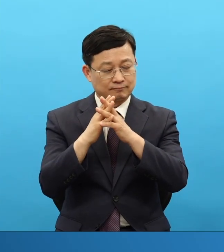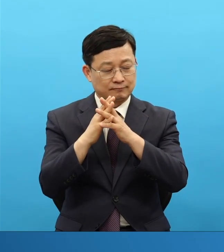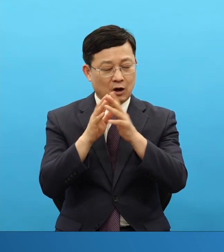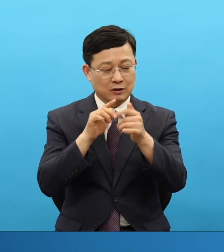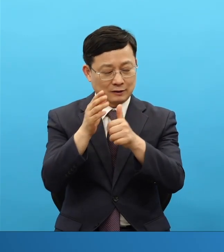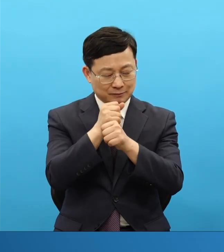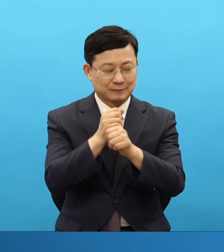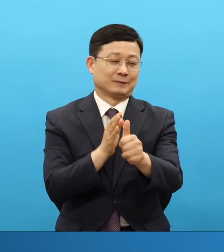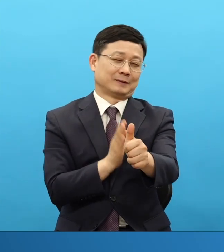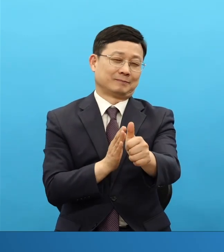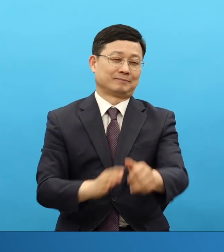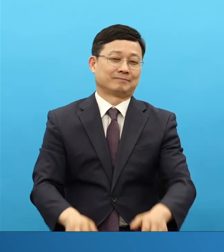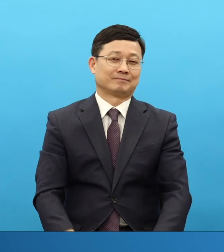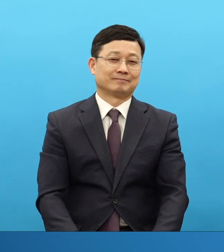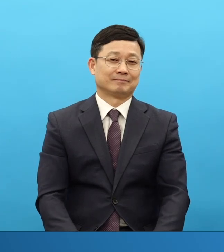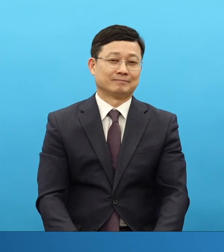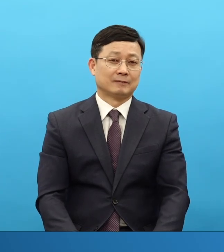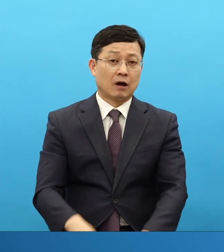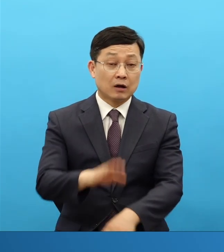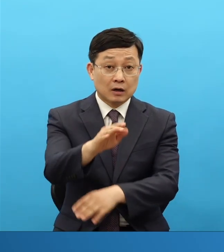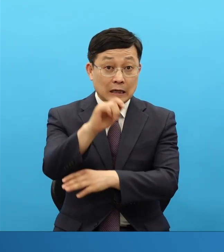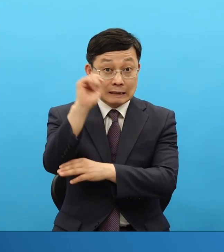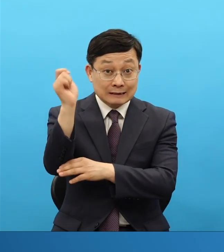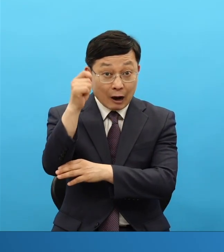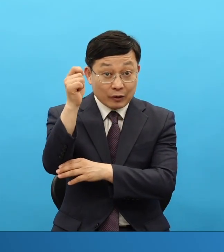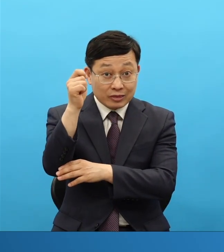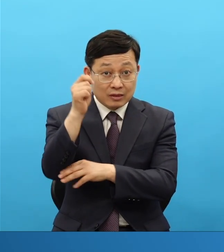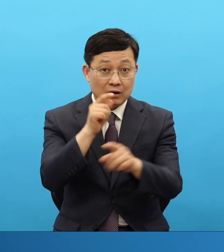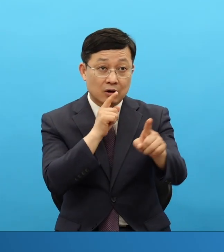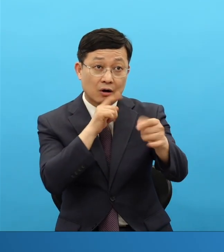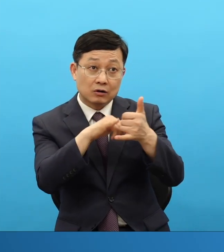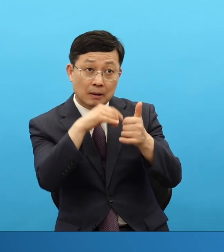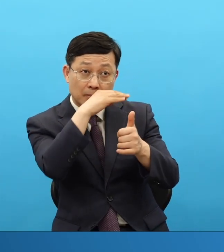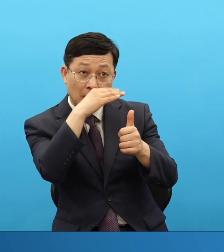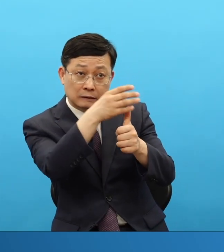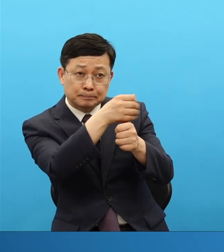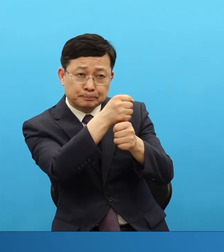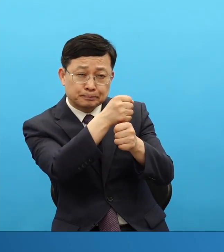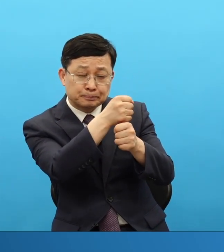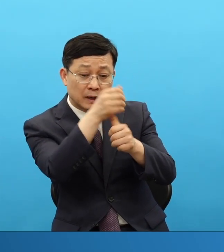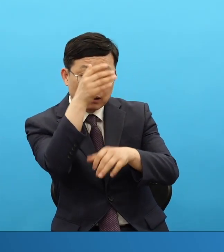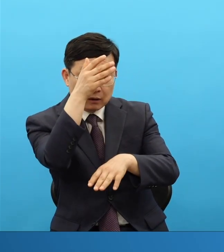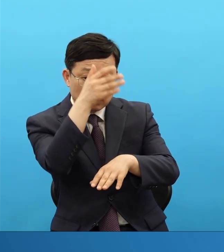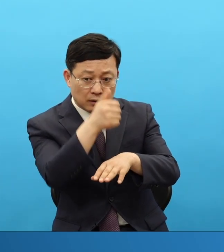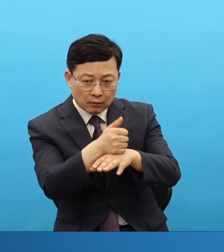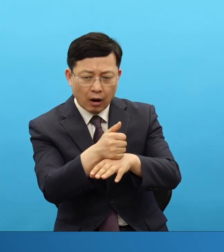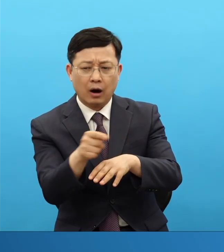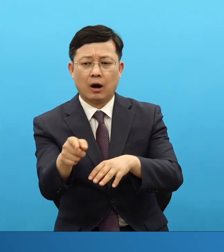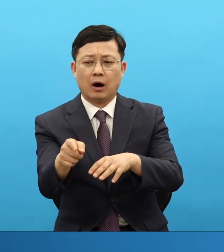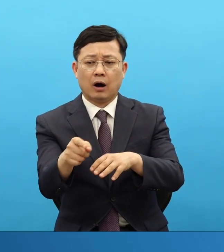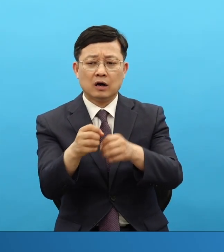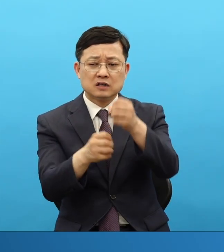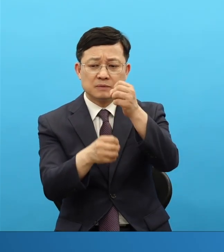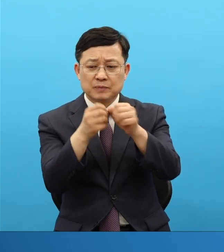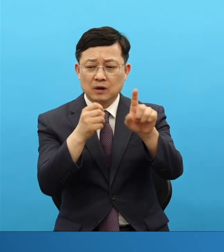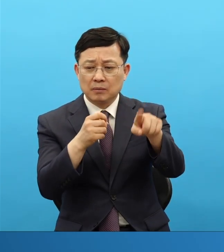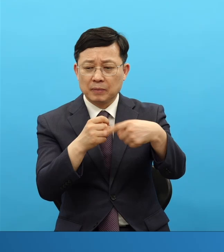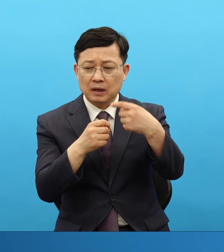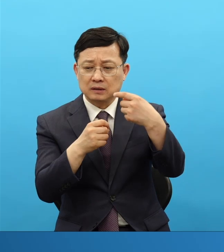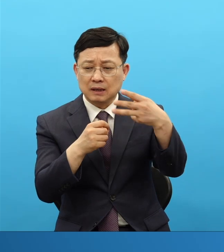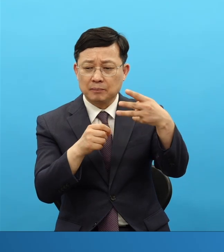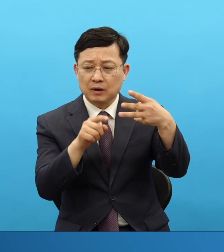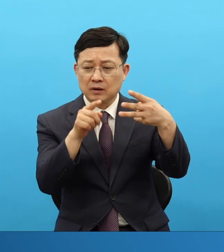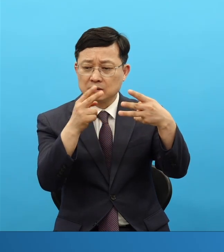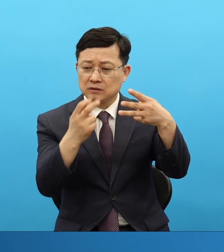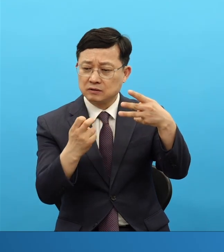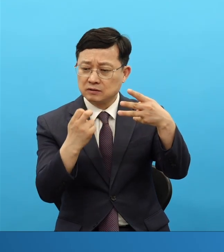다윗이 언약을 바로 붙잡는 순간에 일어나는 일을 시편 103편 20절, 21절,